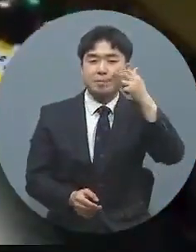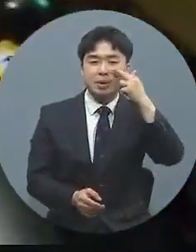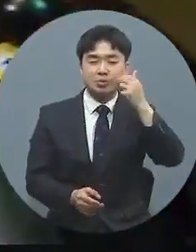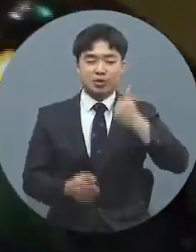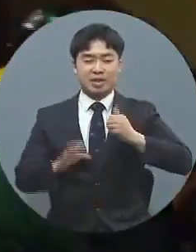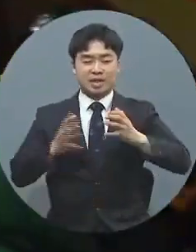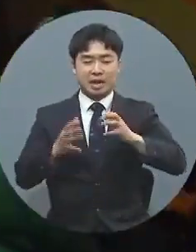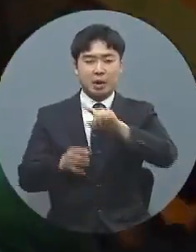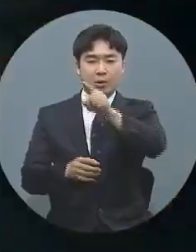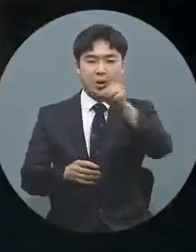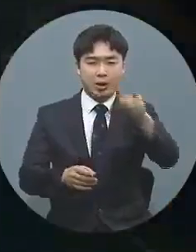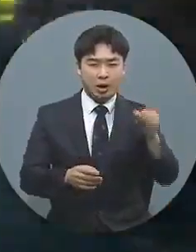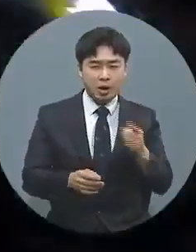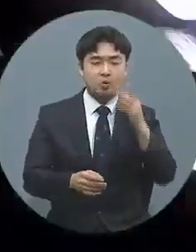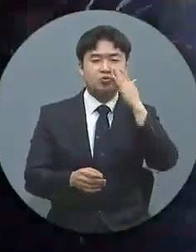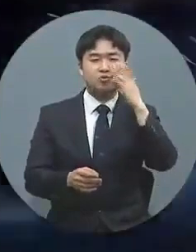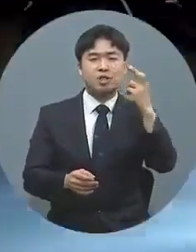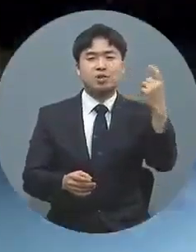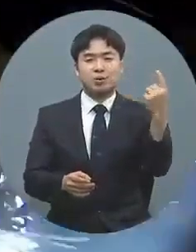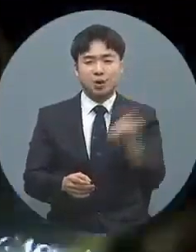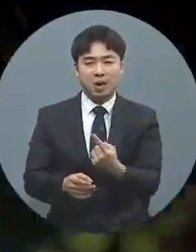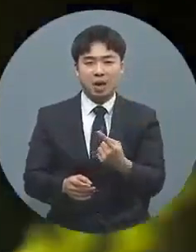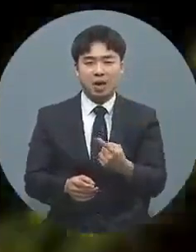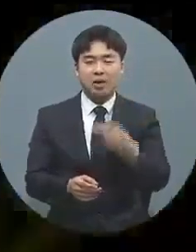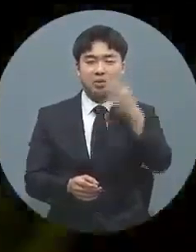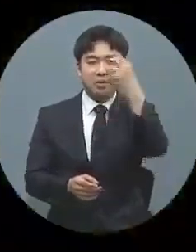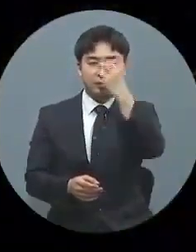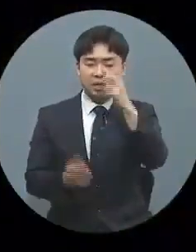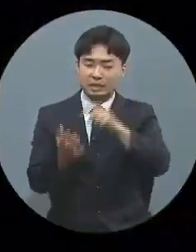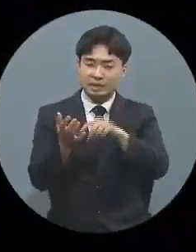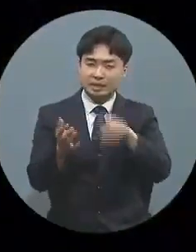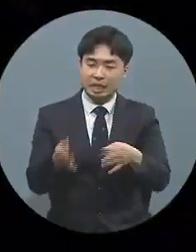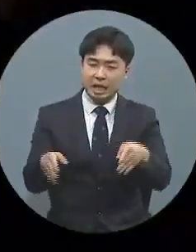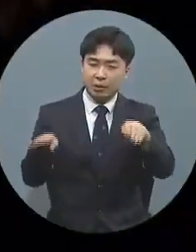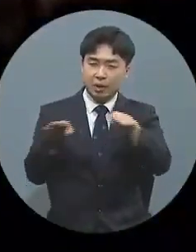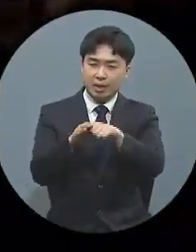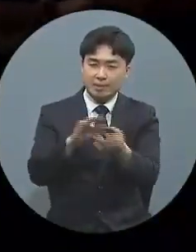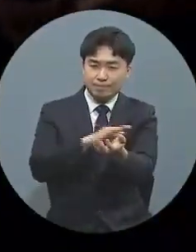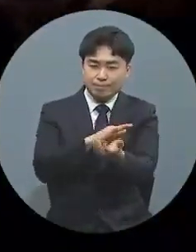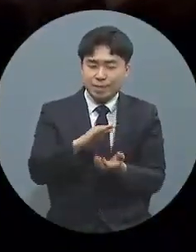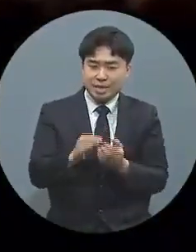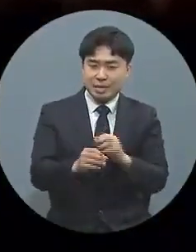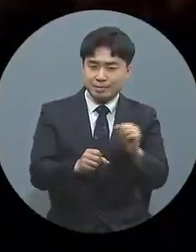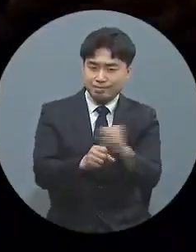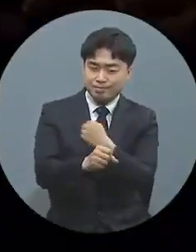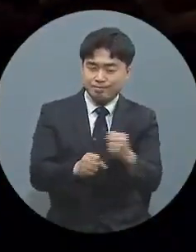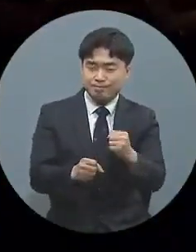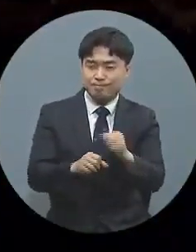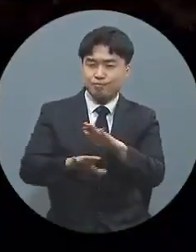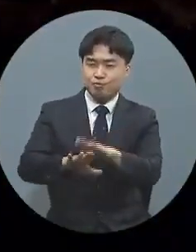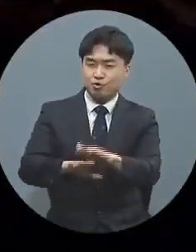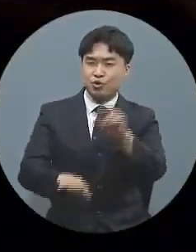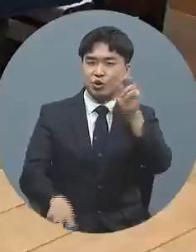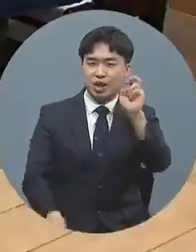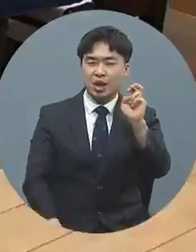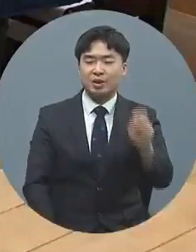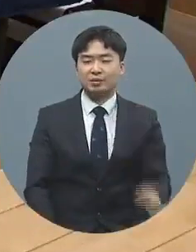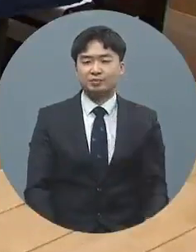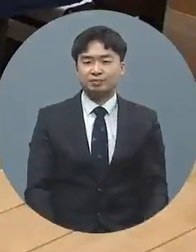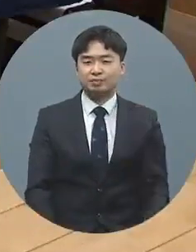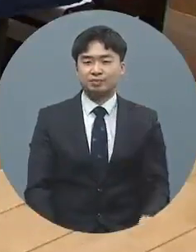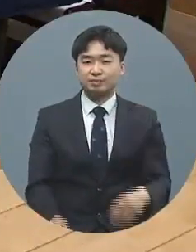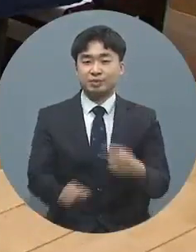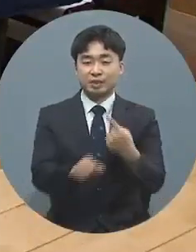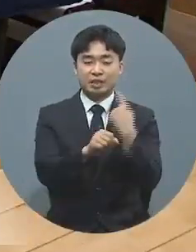울산항에 입항했습니다. 검찰과 세관은 배에 탄 누군가가 사전에 약속된 장소에 넣어둔 것으로 추정합니다.